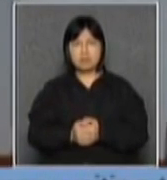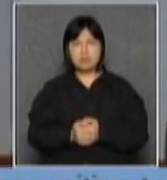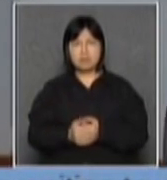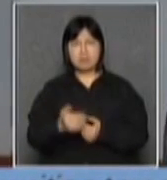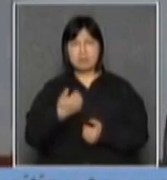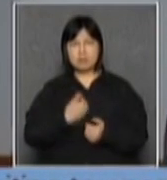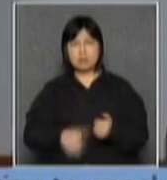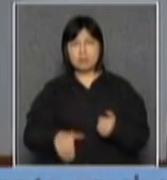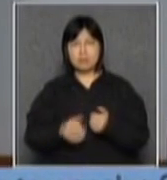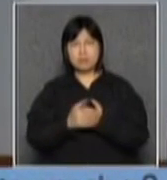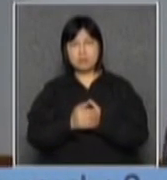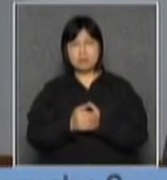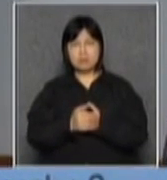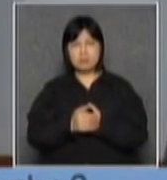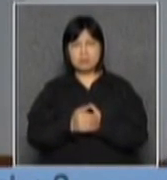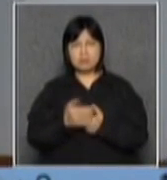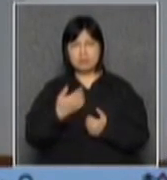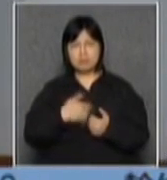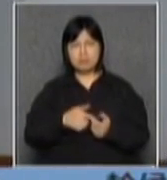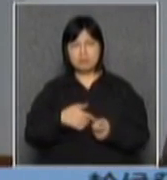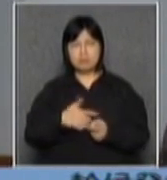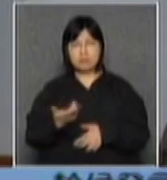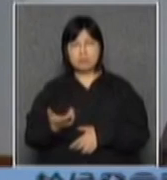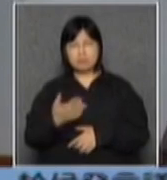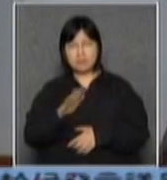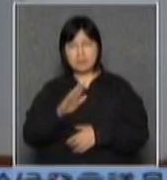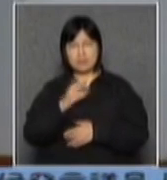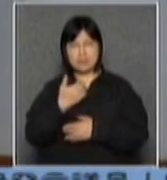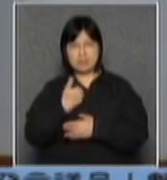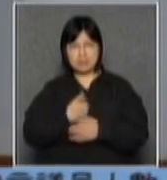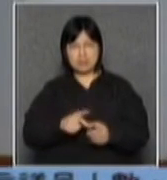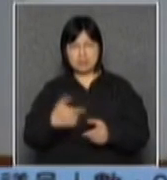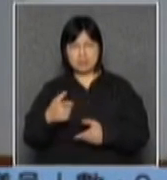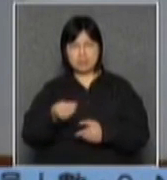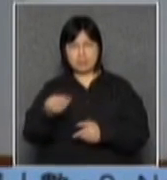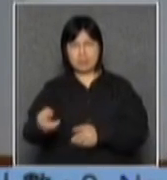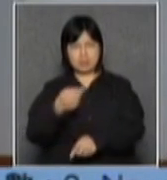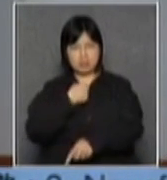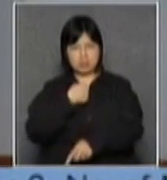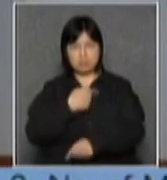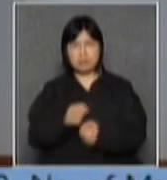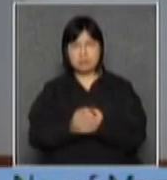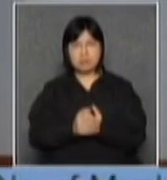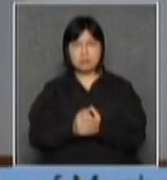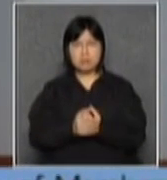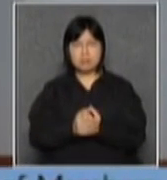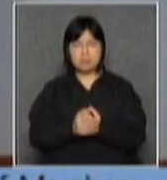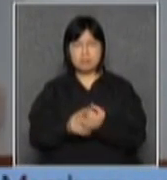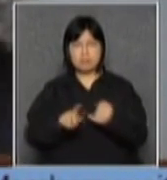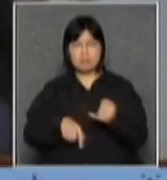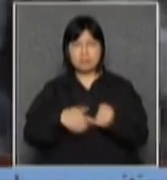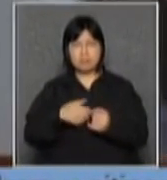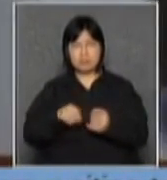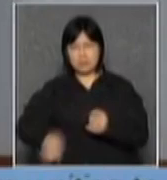咯，不義之財俾嗰啲需要嘅人咯，係咪啊？跌嗰500蚊嘅